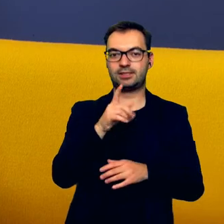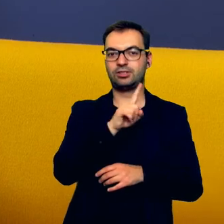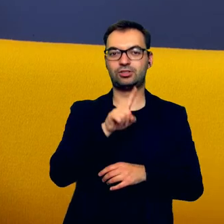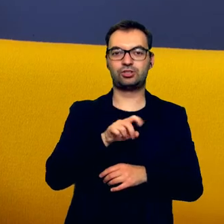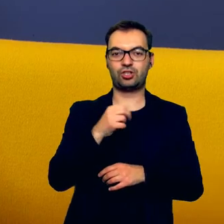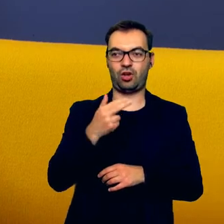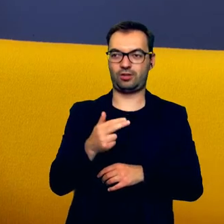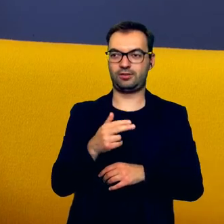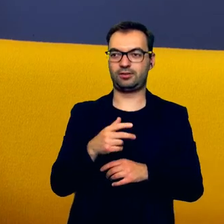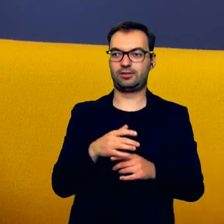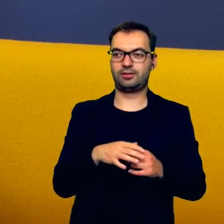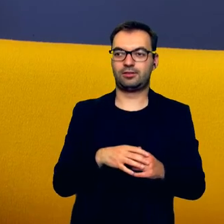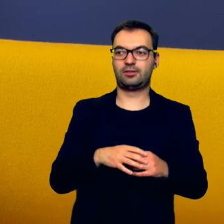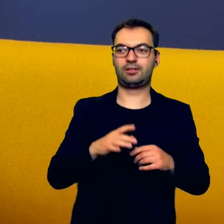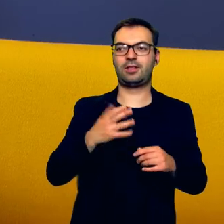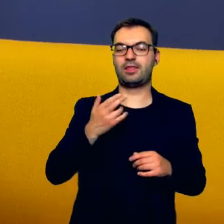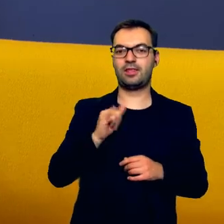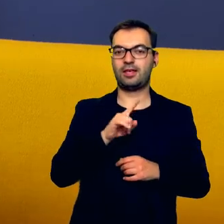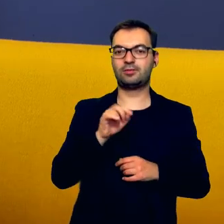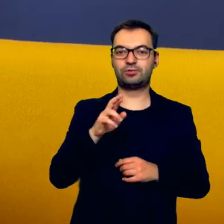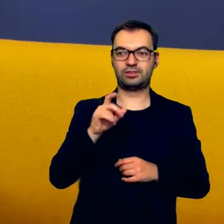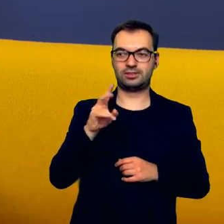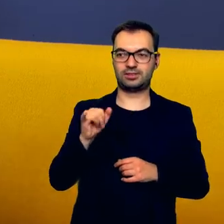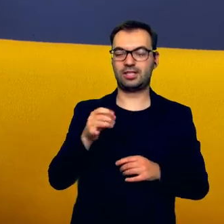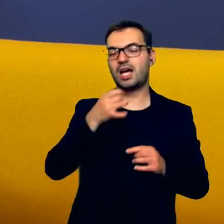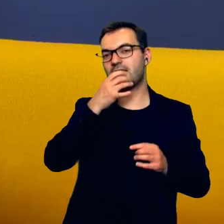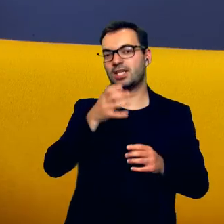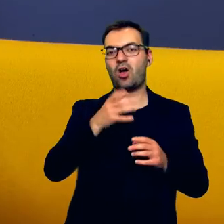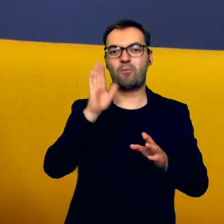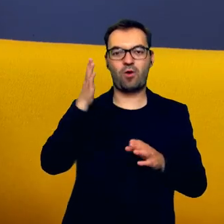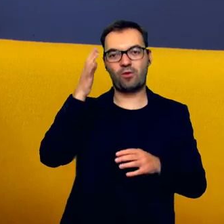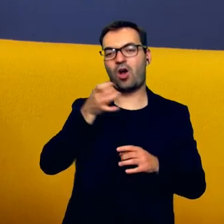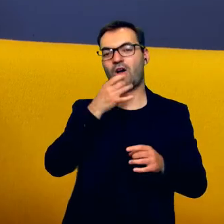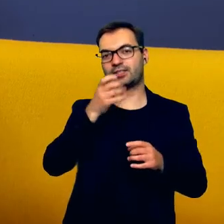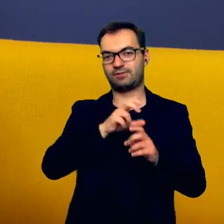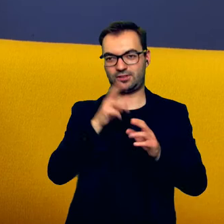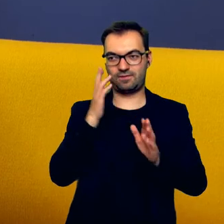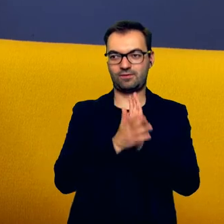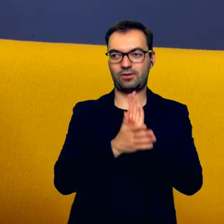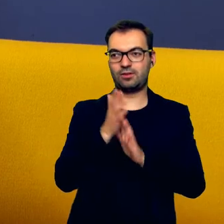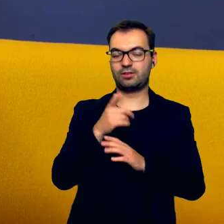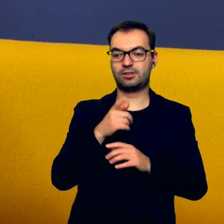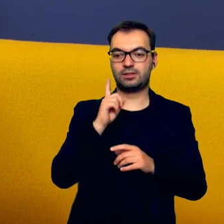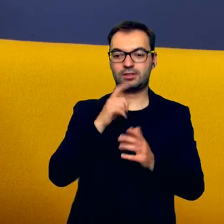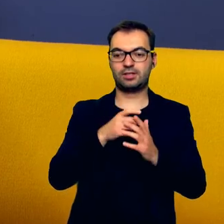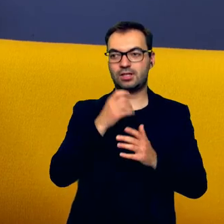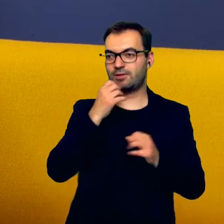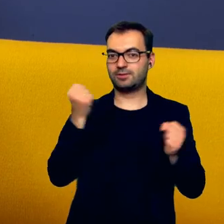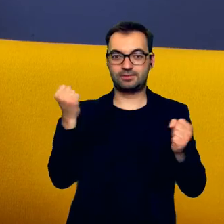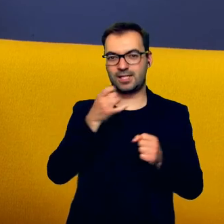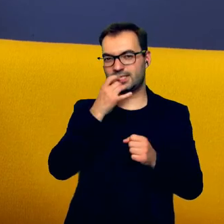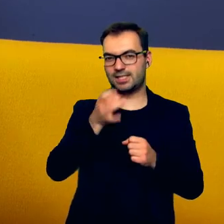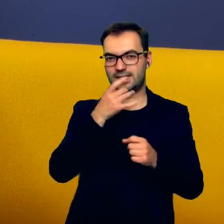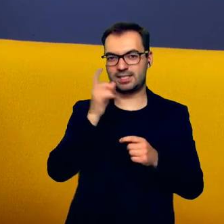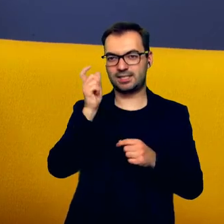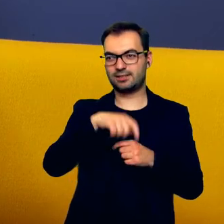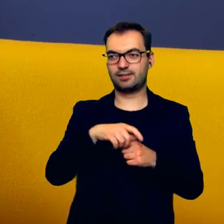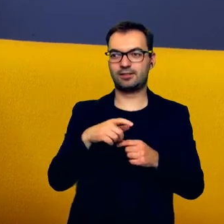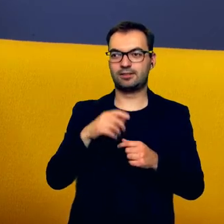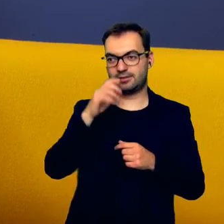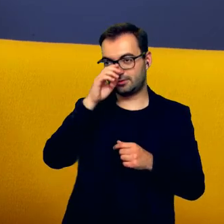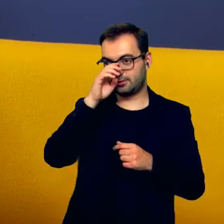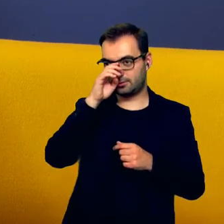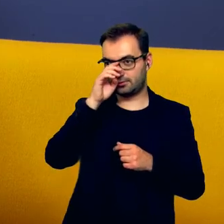Żychonia. Jerzy Niezbrzycki i inni oskarżali go później, podczas wojny, tak mocno,